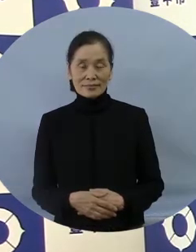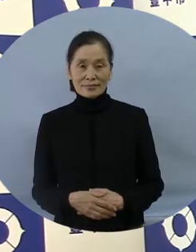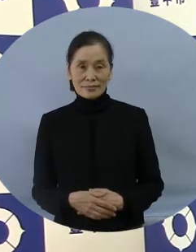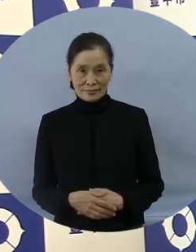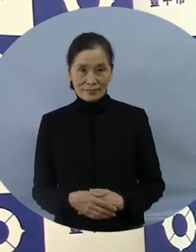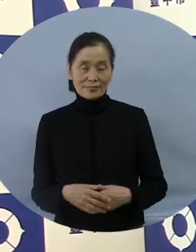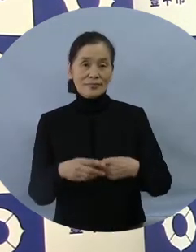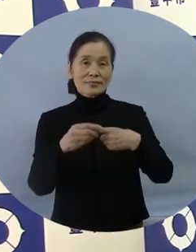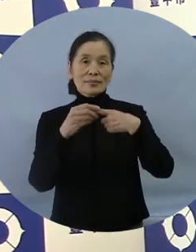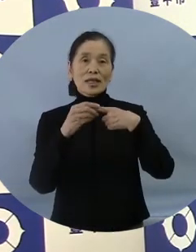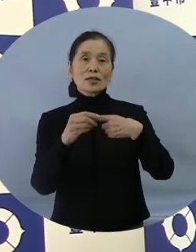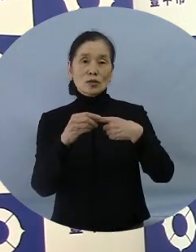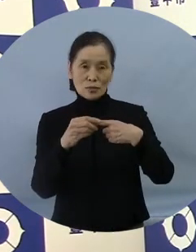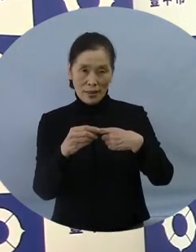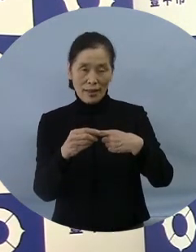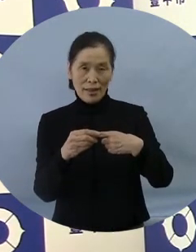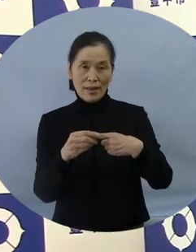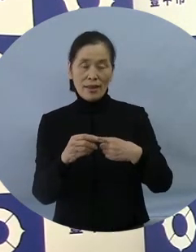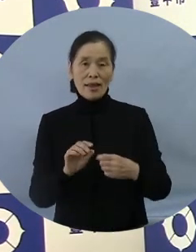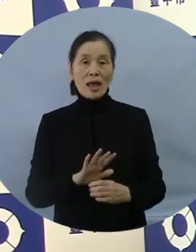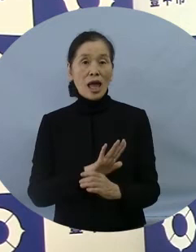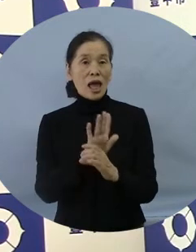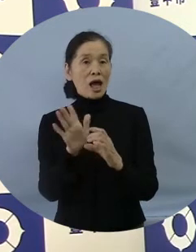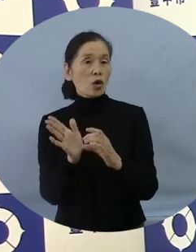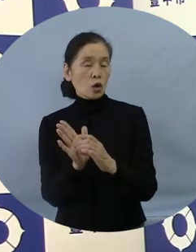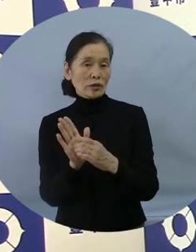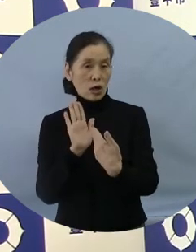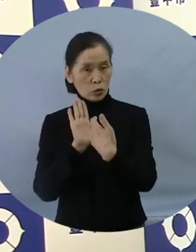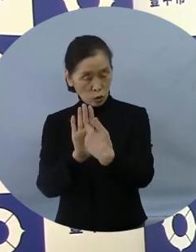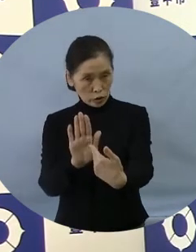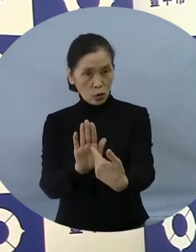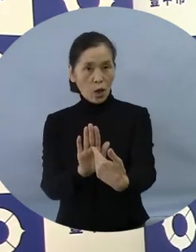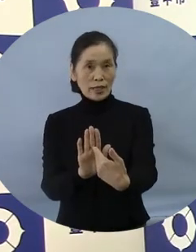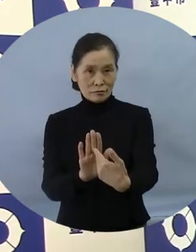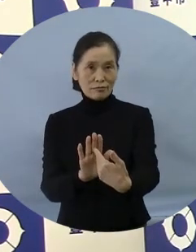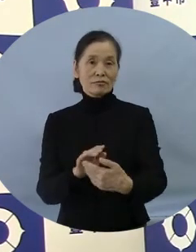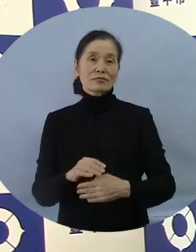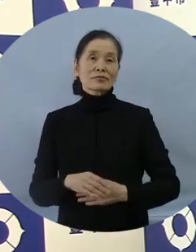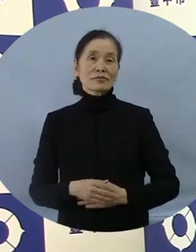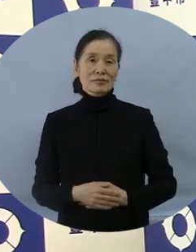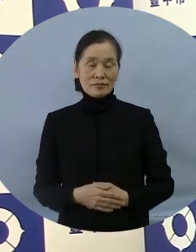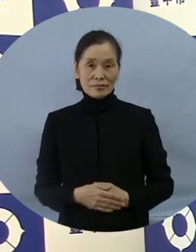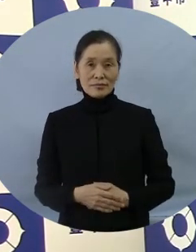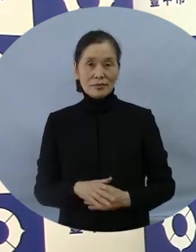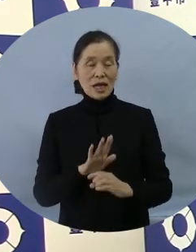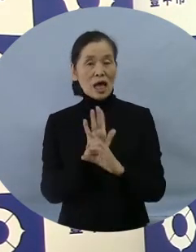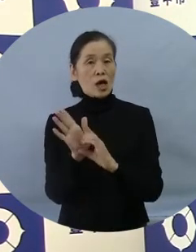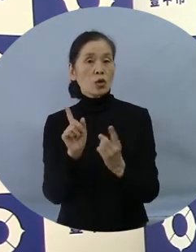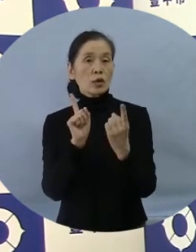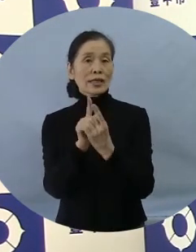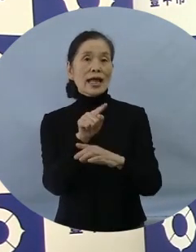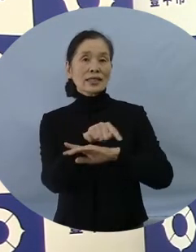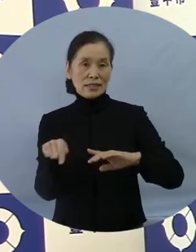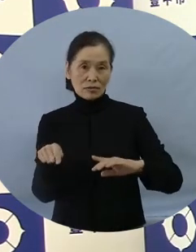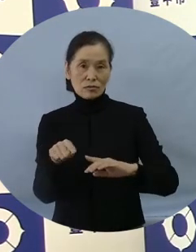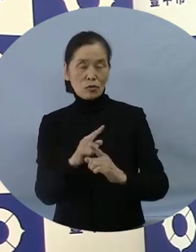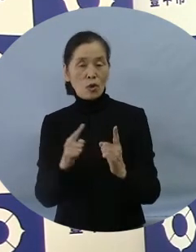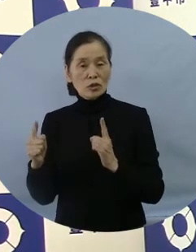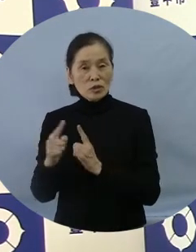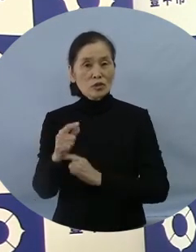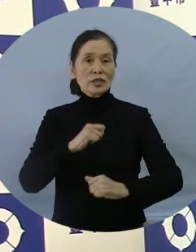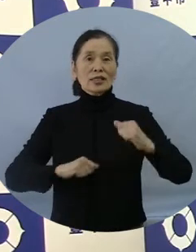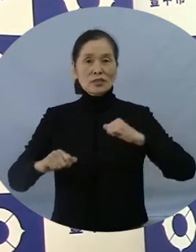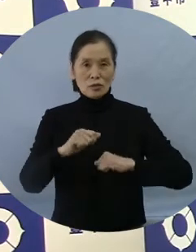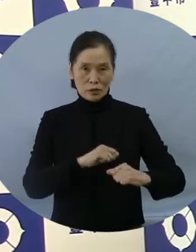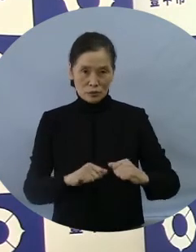まず1つ目は、コロナを乗り越える。コロナ対策を最優先に取り